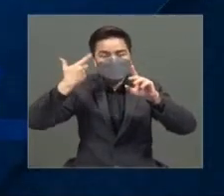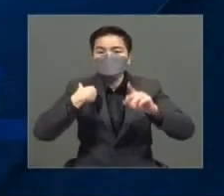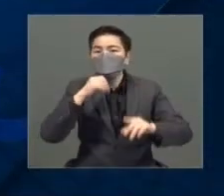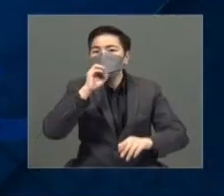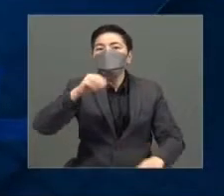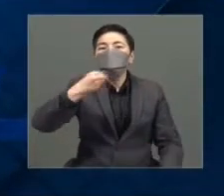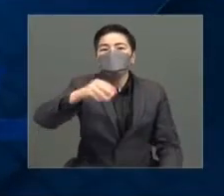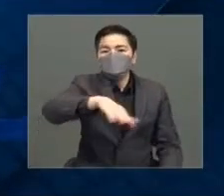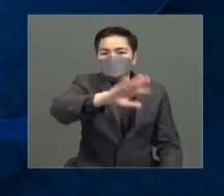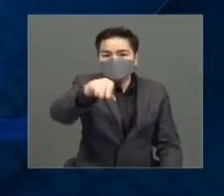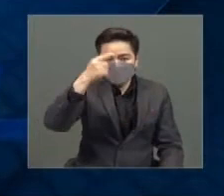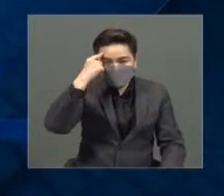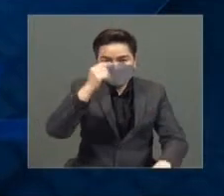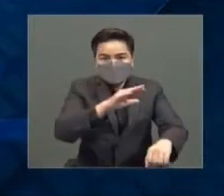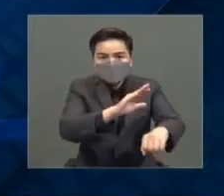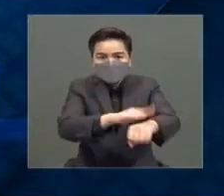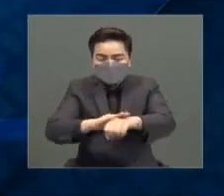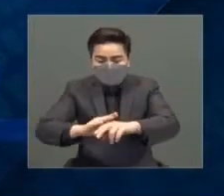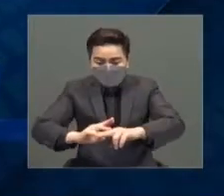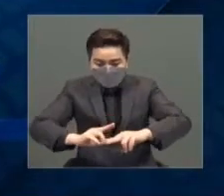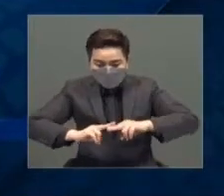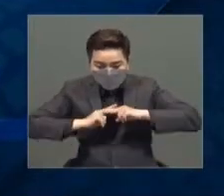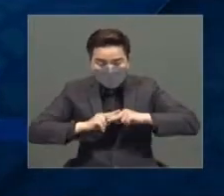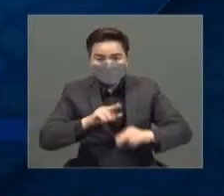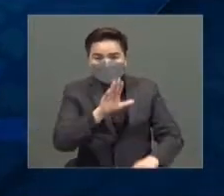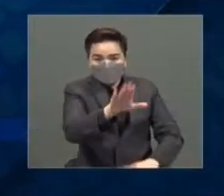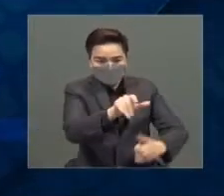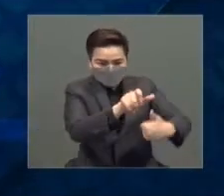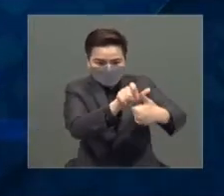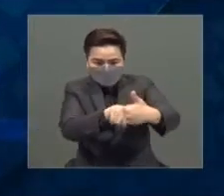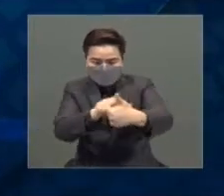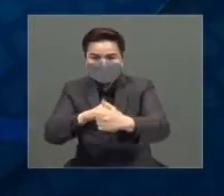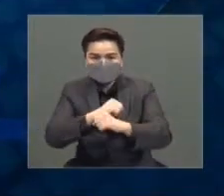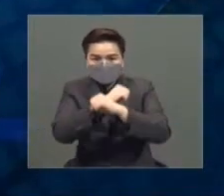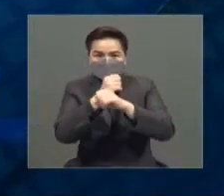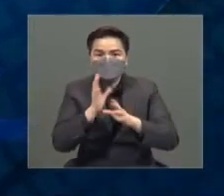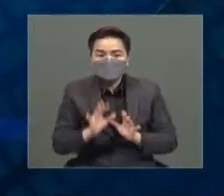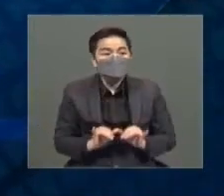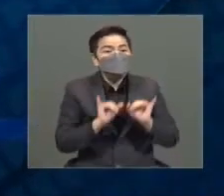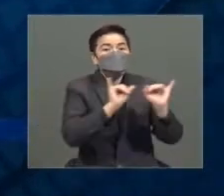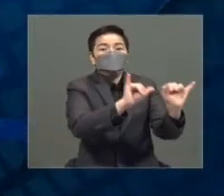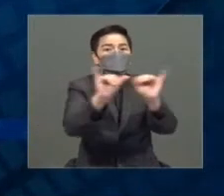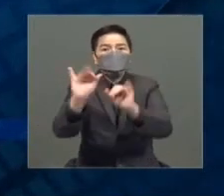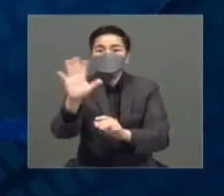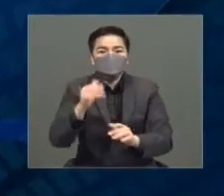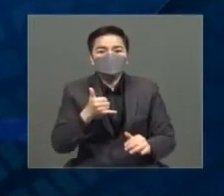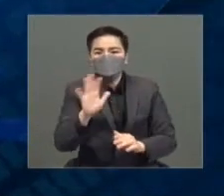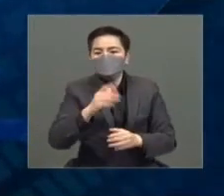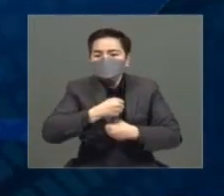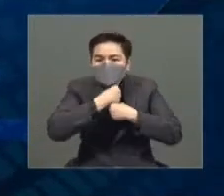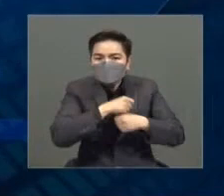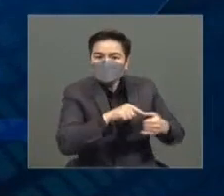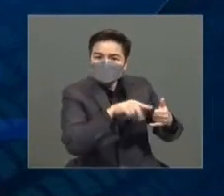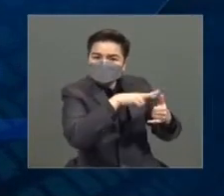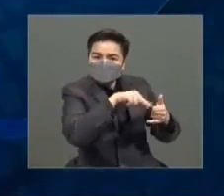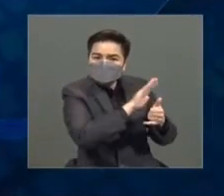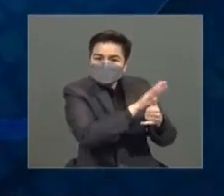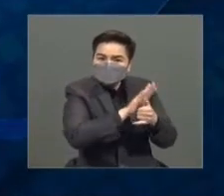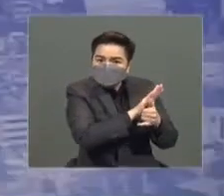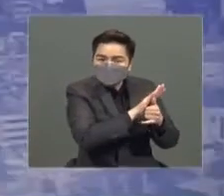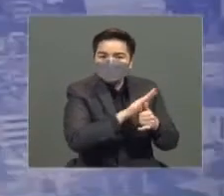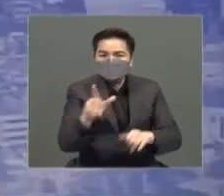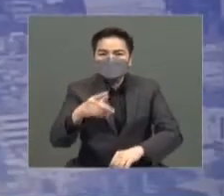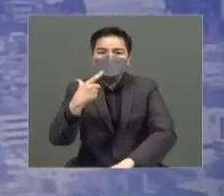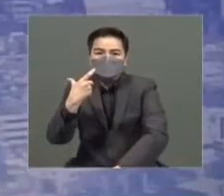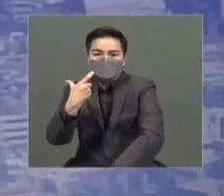กท่านเน้นย้ำมาตรการส่วนตัวแล้วก็ที่สำคัญก็คือลดการเคลื่อนย้ายและเฝ้าระวังผู้สูงอายุรวมทั้งเน้นย้ำใน